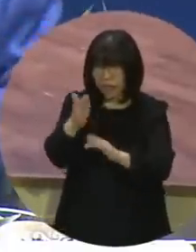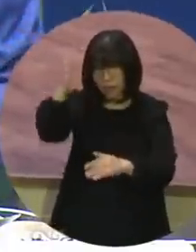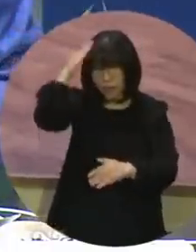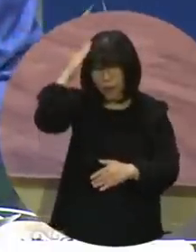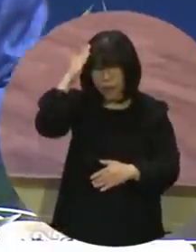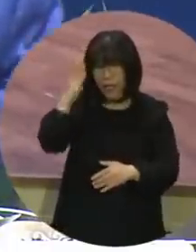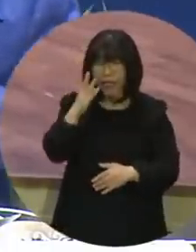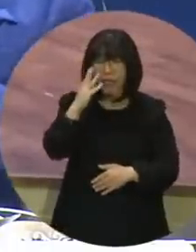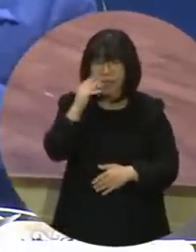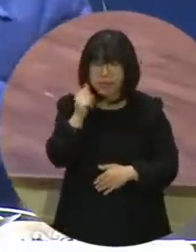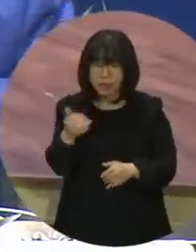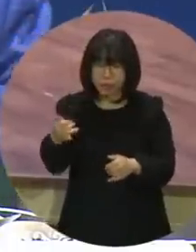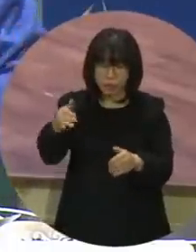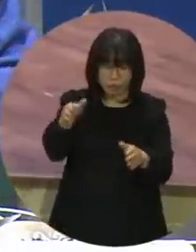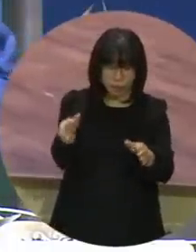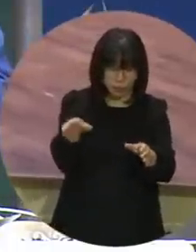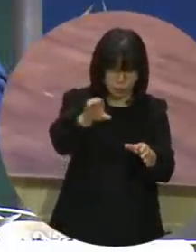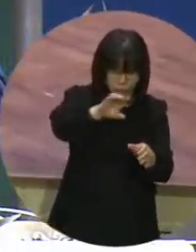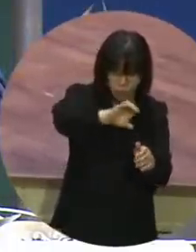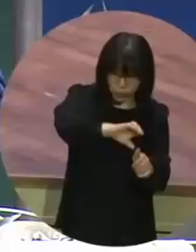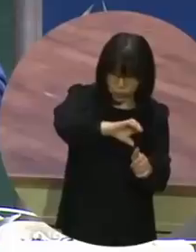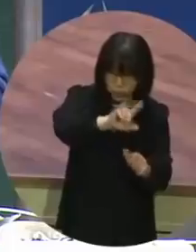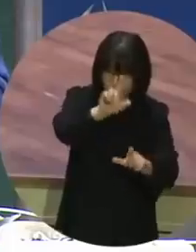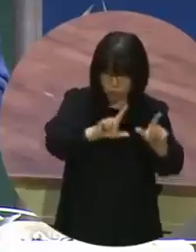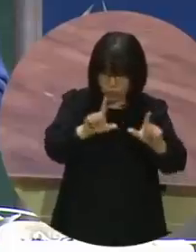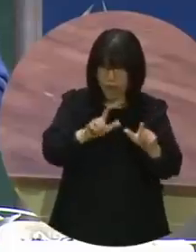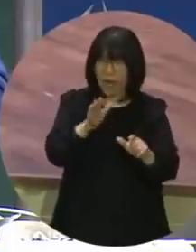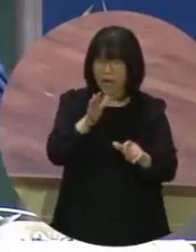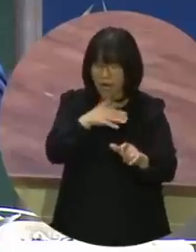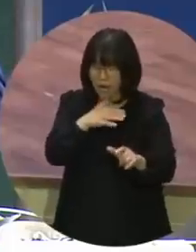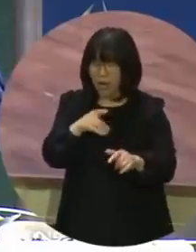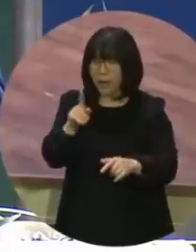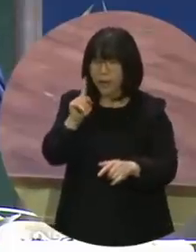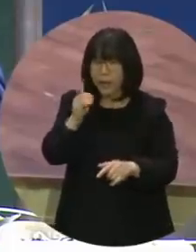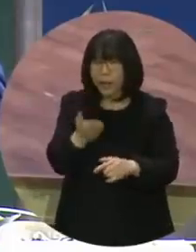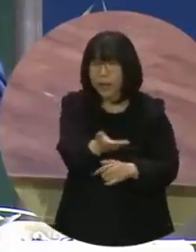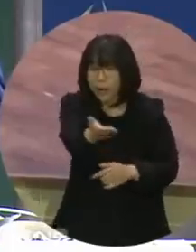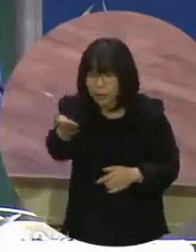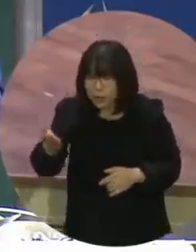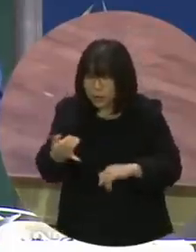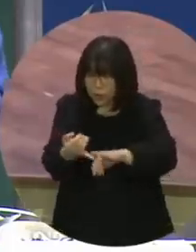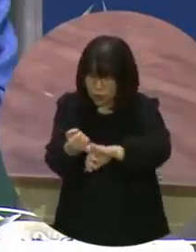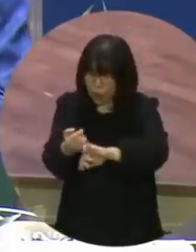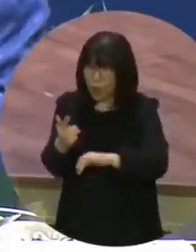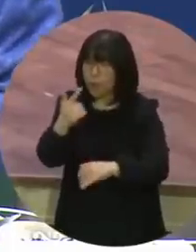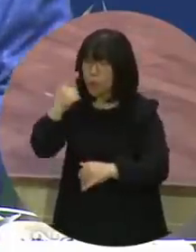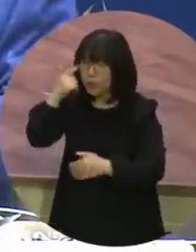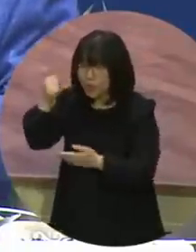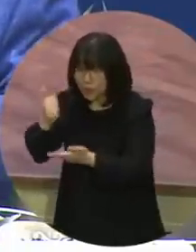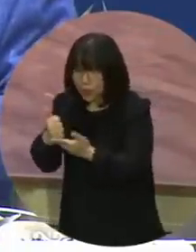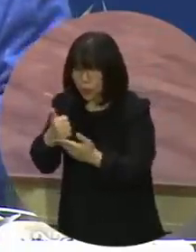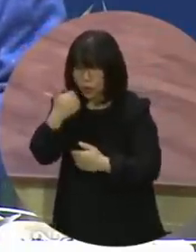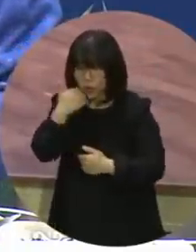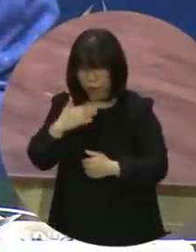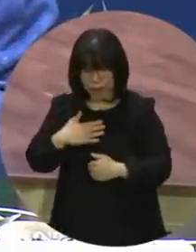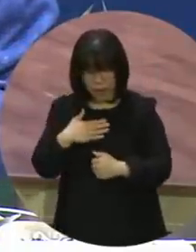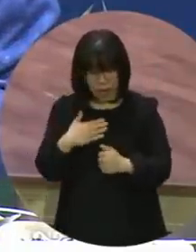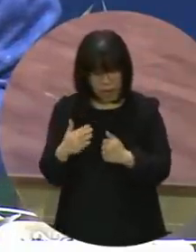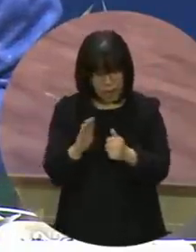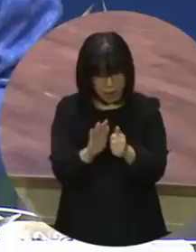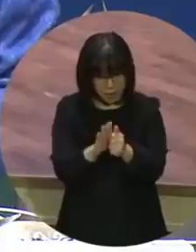여러분 목사도 교육자도 사람이요. 누가 밥 한 끼를 대접하고 누가 뭘 대접하면 안 있는 거예요. 잊을 수